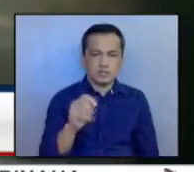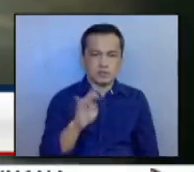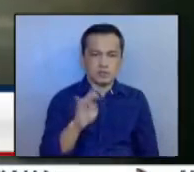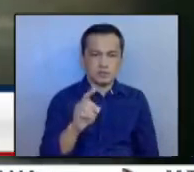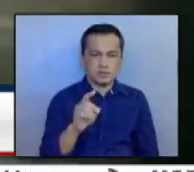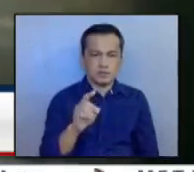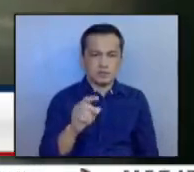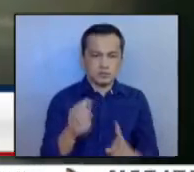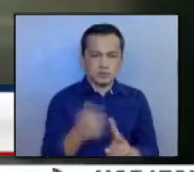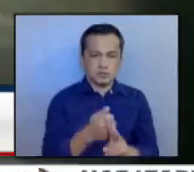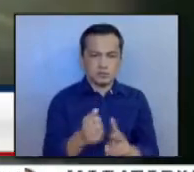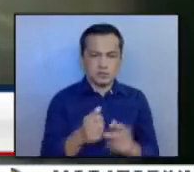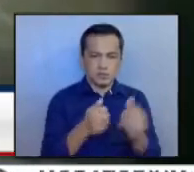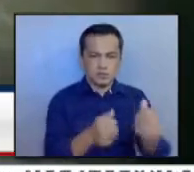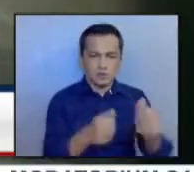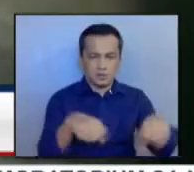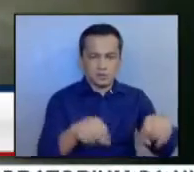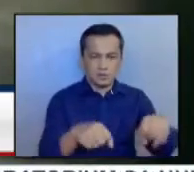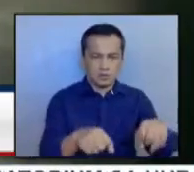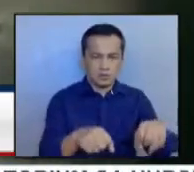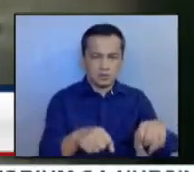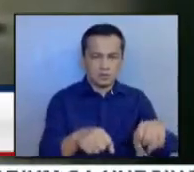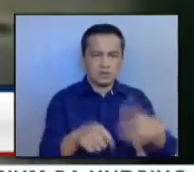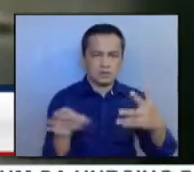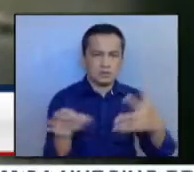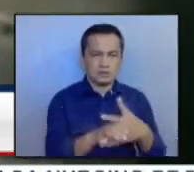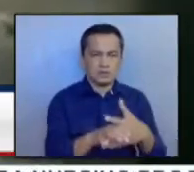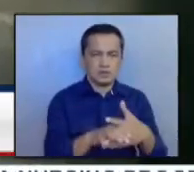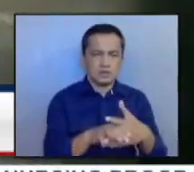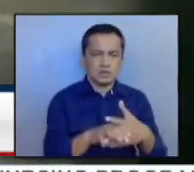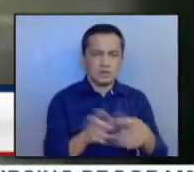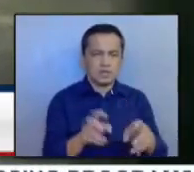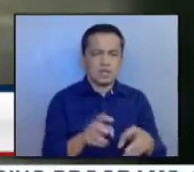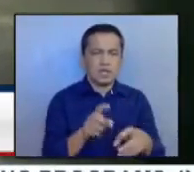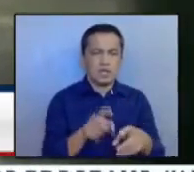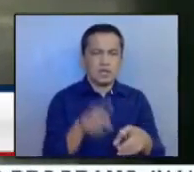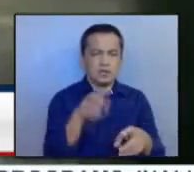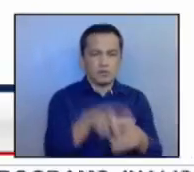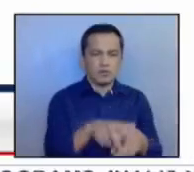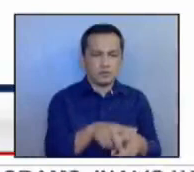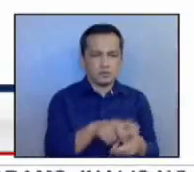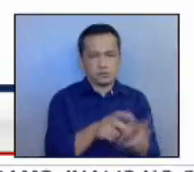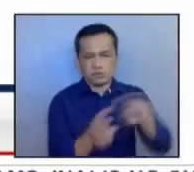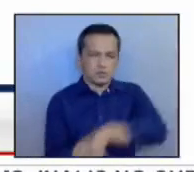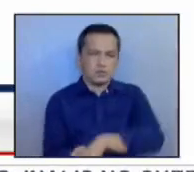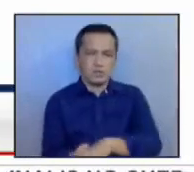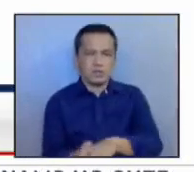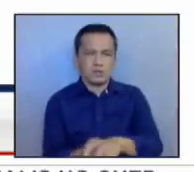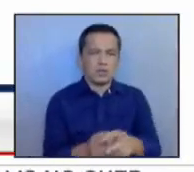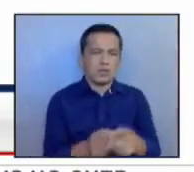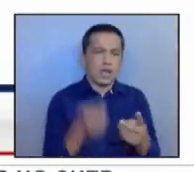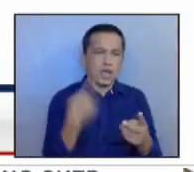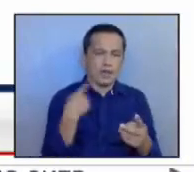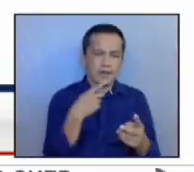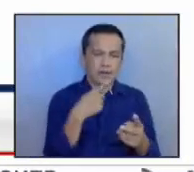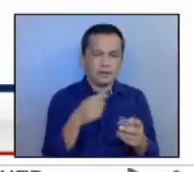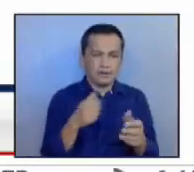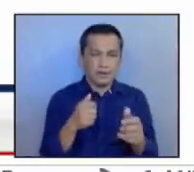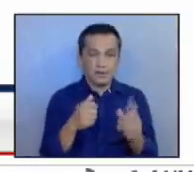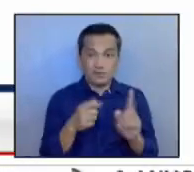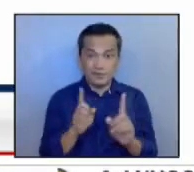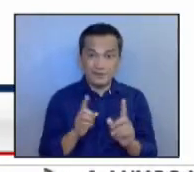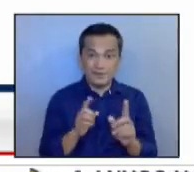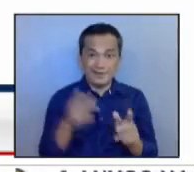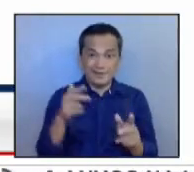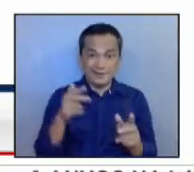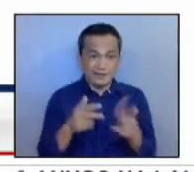ang nakamotorsiklong snatcher at sinampahan ang motorsiklo nito, dahilan para sumemplang sa Center Island ang dalawa. Sa